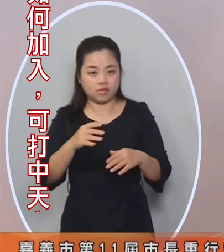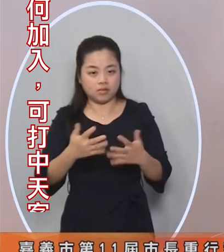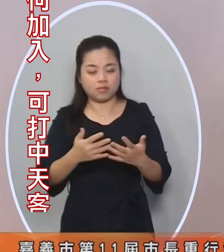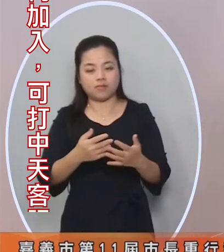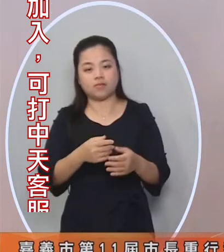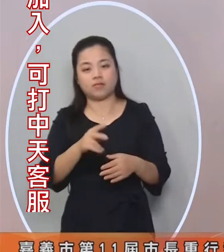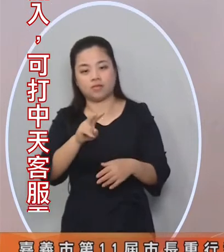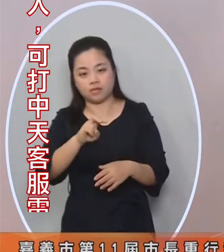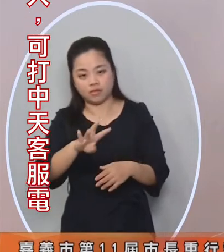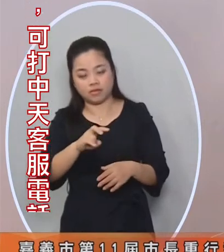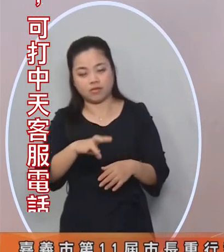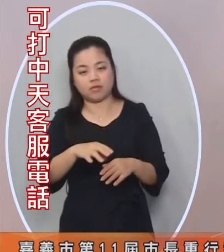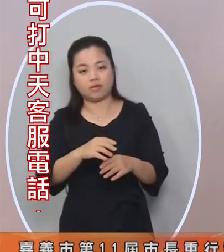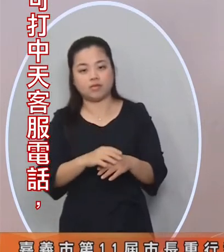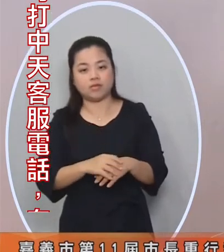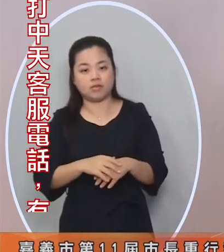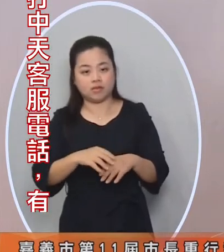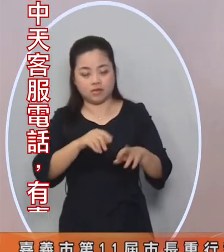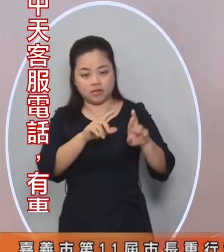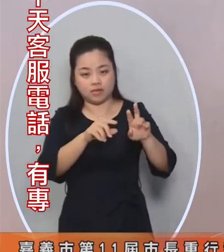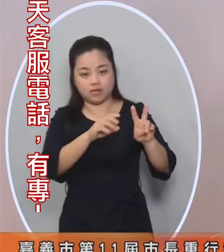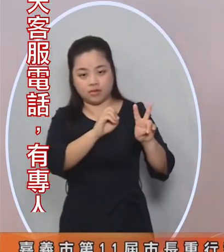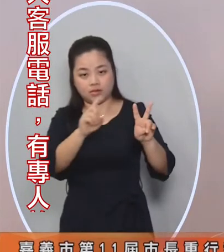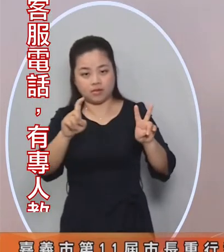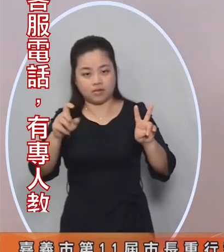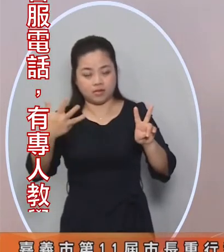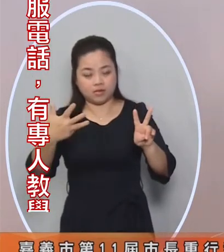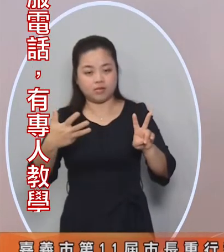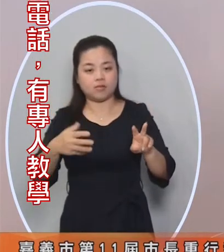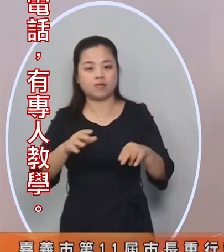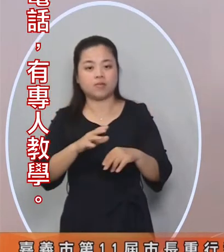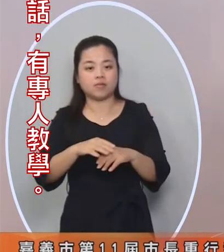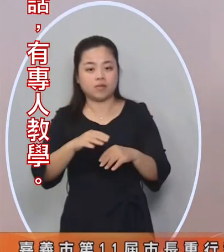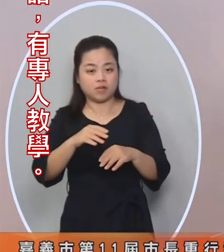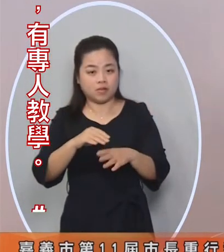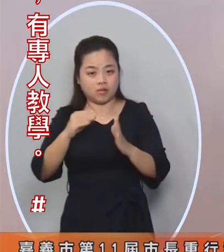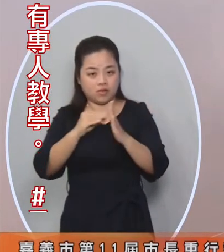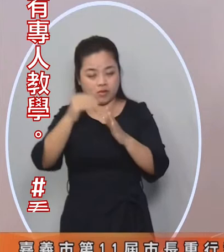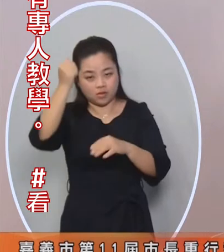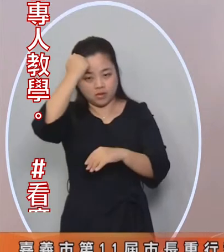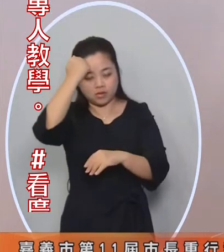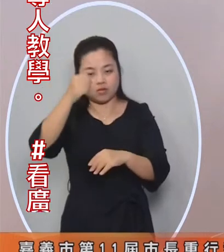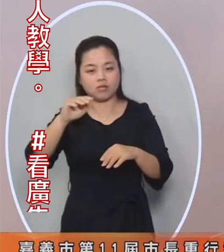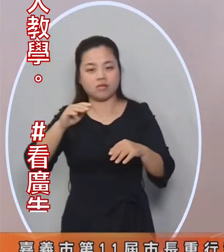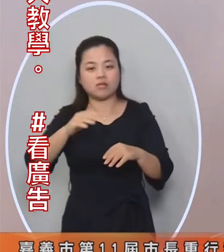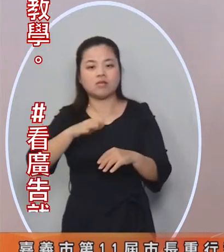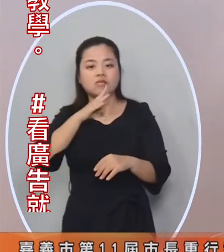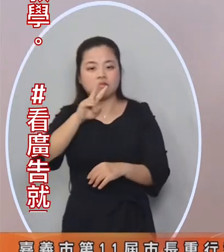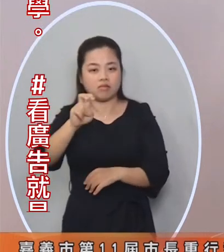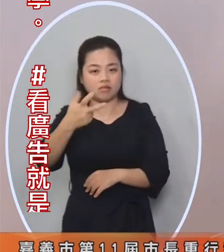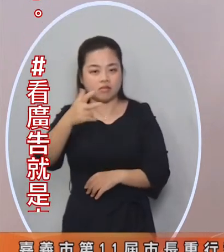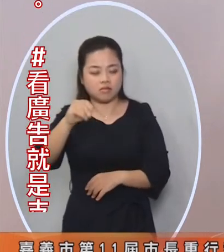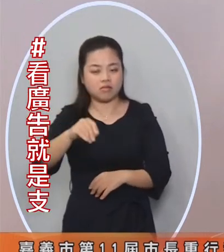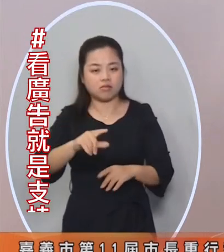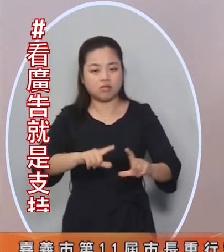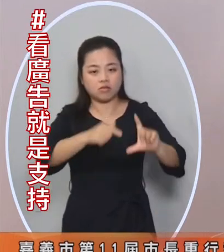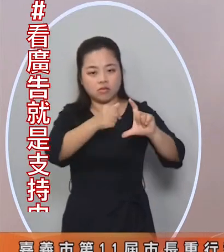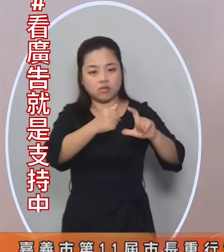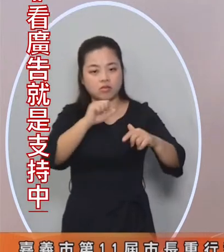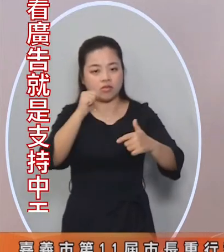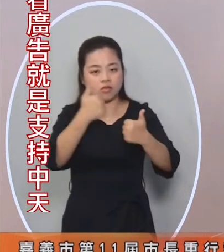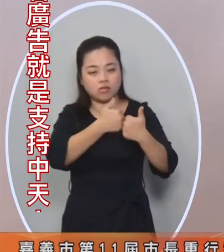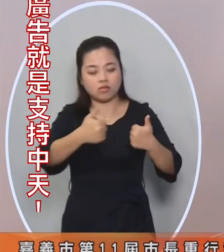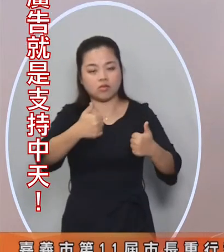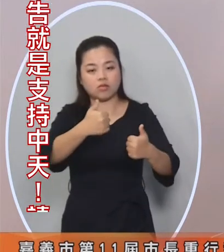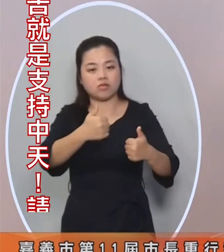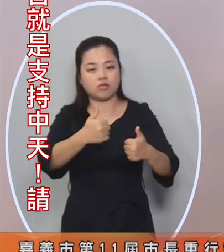24席。2018年6月底，人口数未达户籍人口基准的27万人，导致东区议员减少